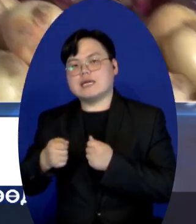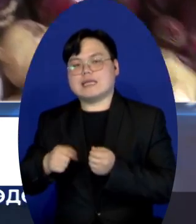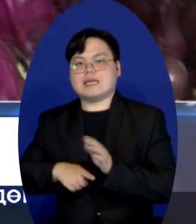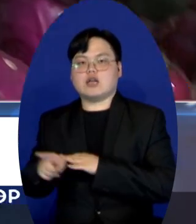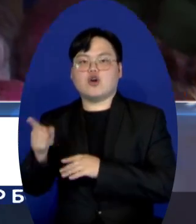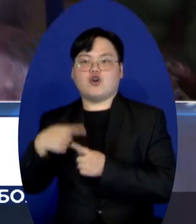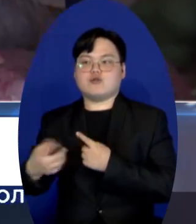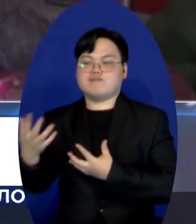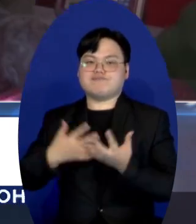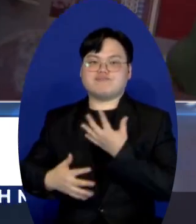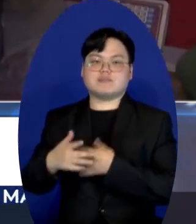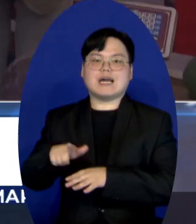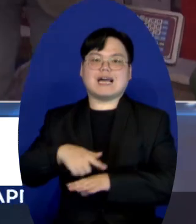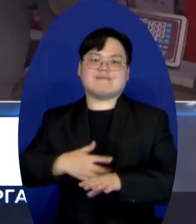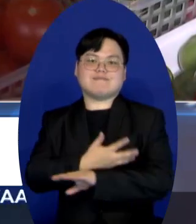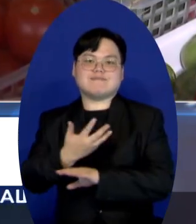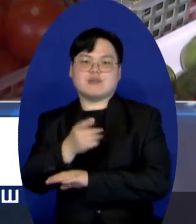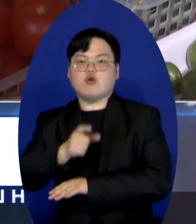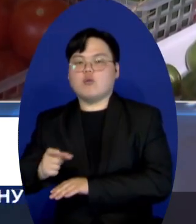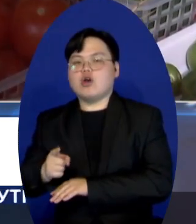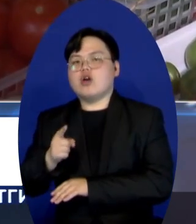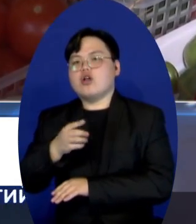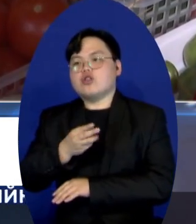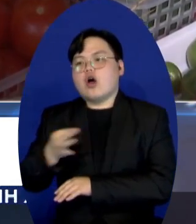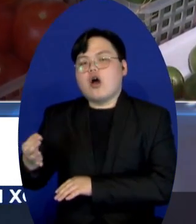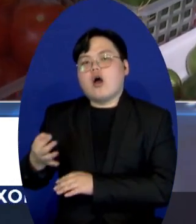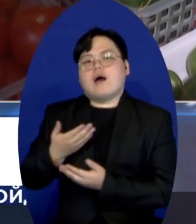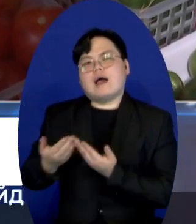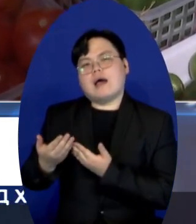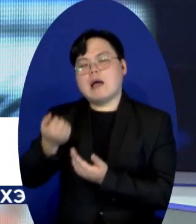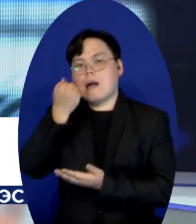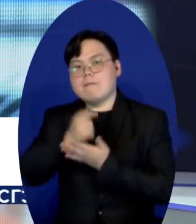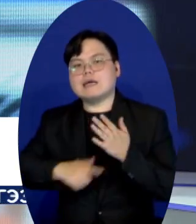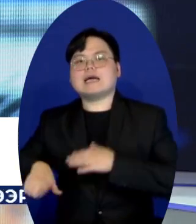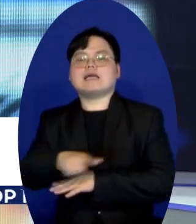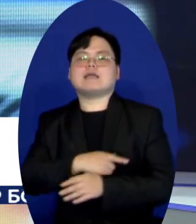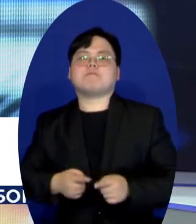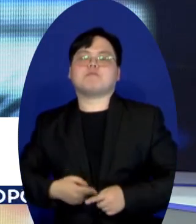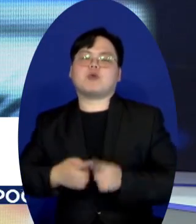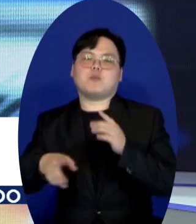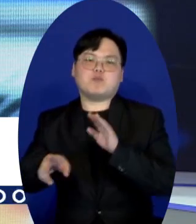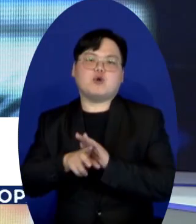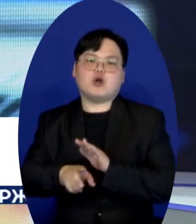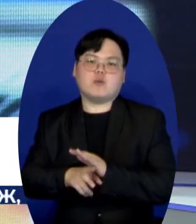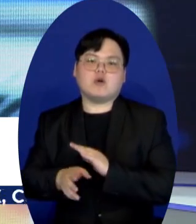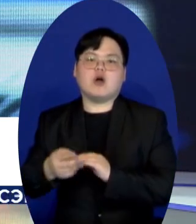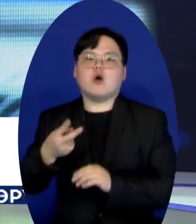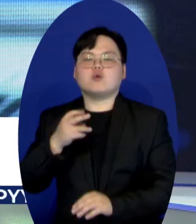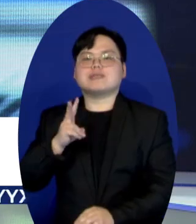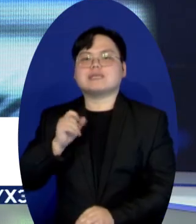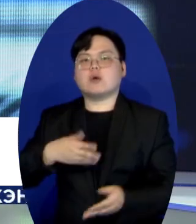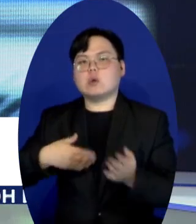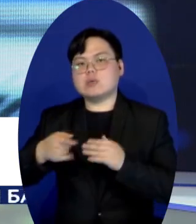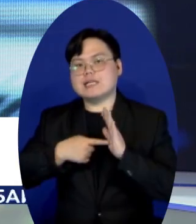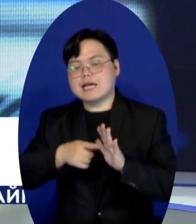Хөдөө орон нутгаас ирж байгаа газар тариалан эрхлэгчдийн тооноос хамааран батлагдсан байршлуудыг нэмэгдүүлэх боломжтой. Мөн үзэглэн худалдаанд